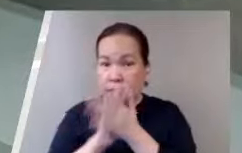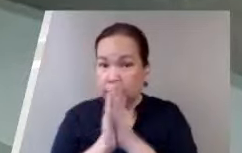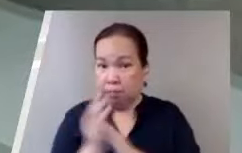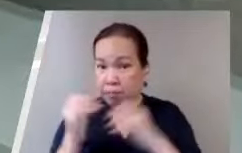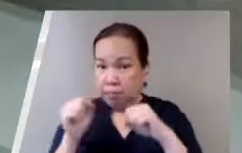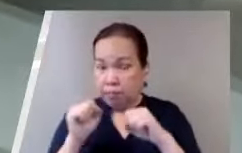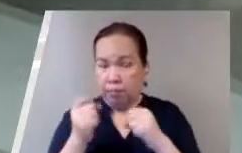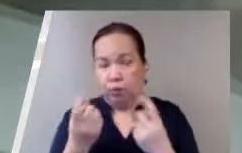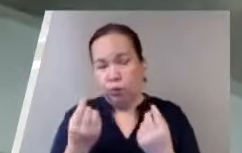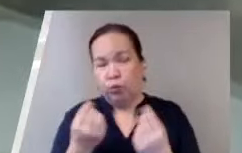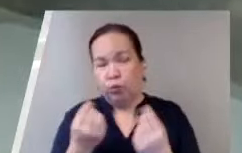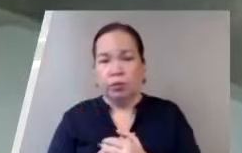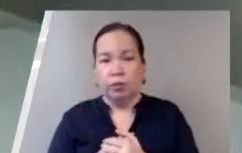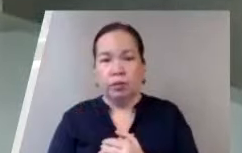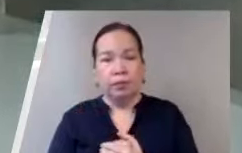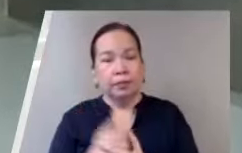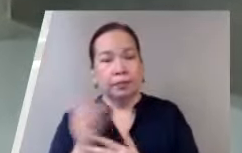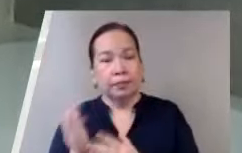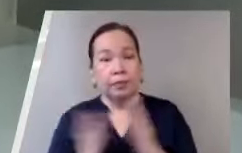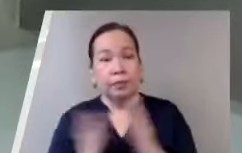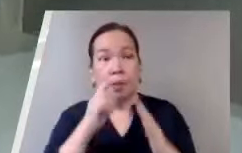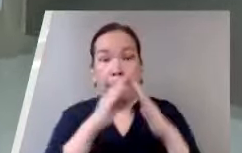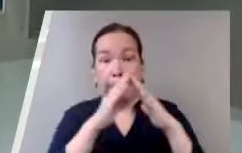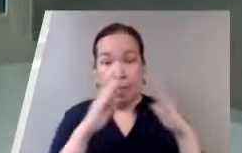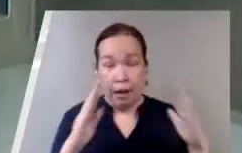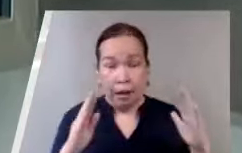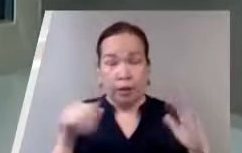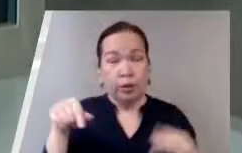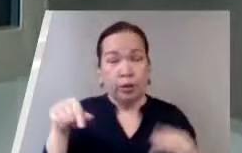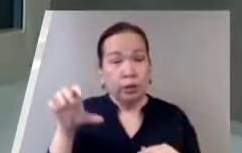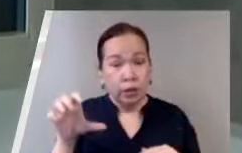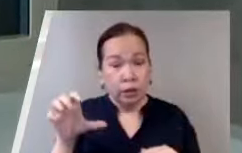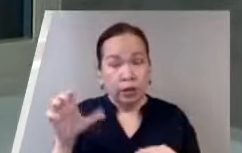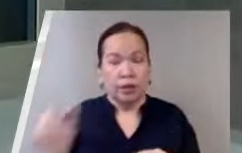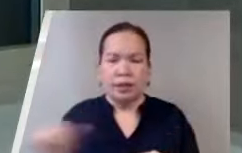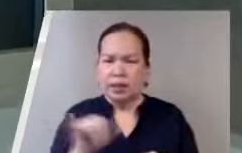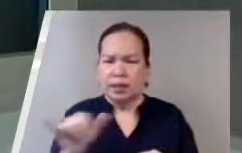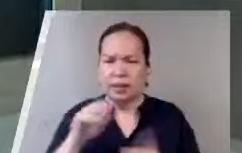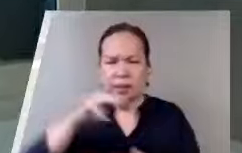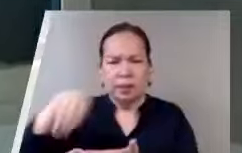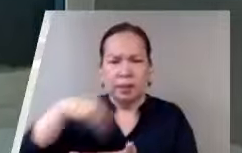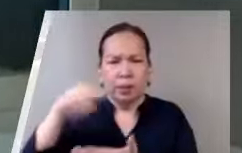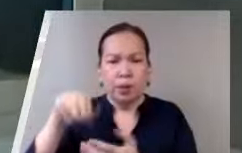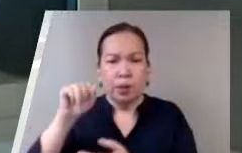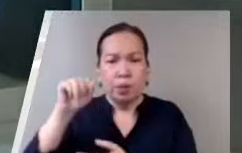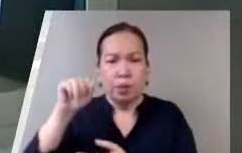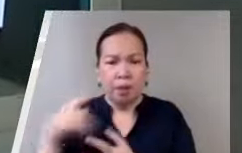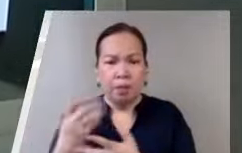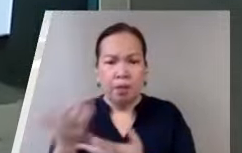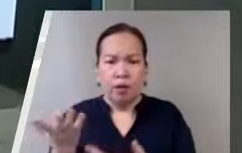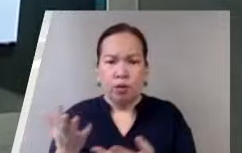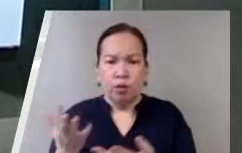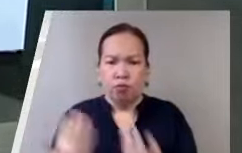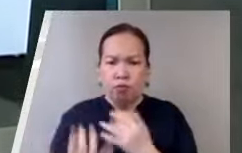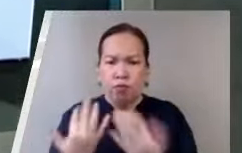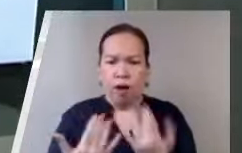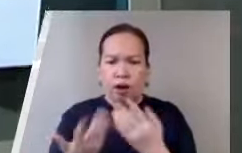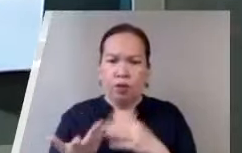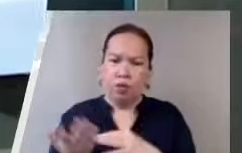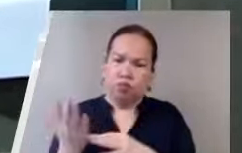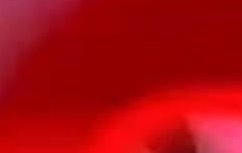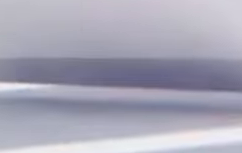Isang bahay sa Quezon City at apartment unit sa Mandaluyong natupok sa makalipas na magdamag. Tinutukan niyan ni EJ